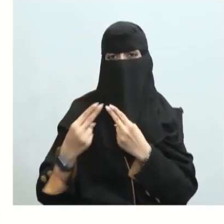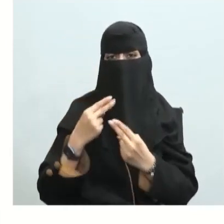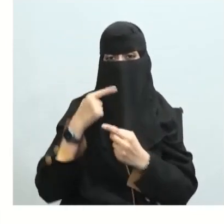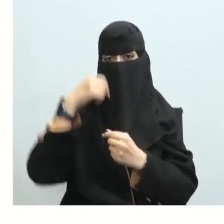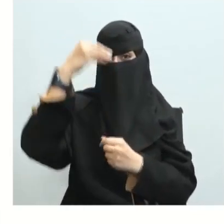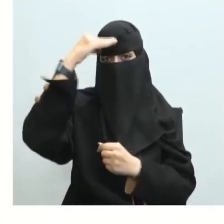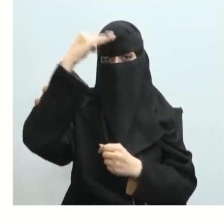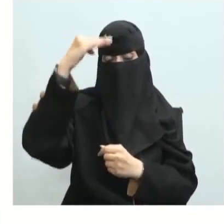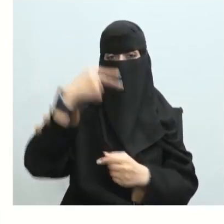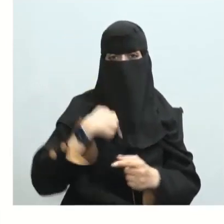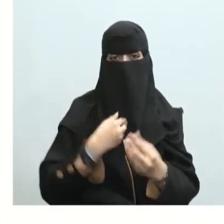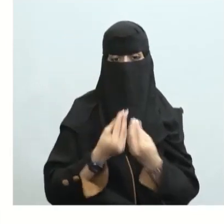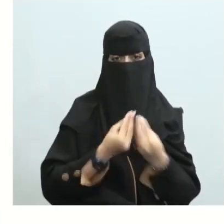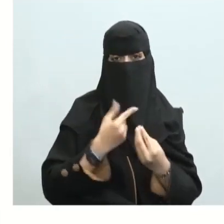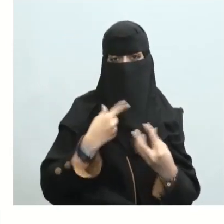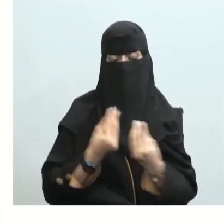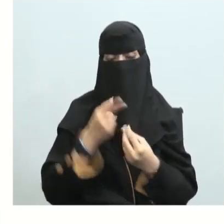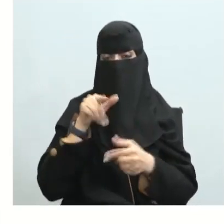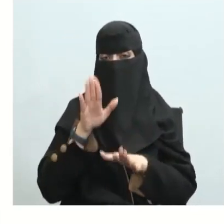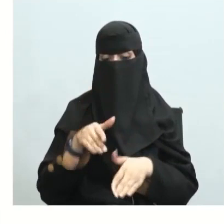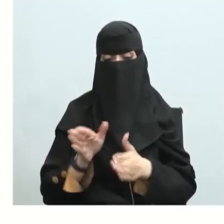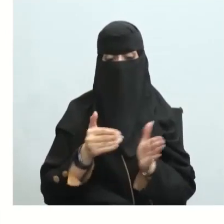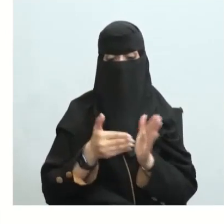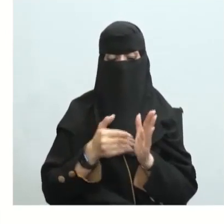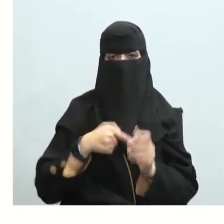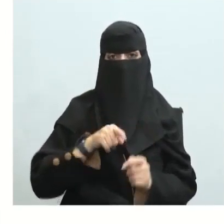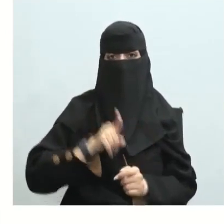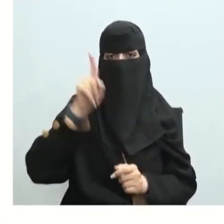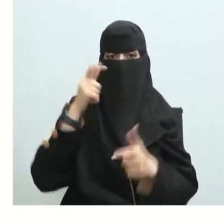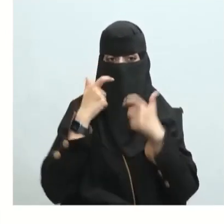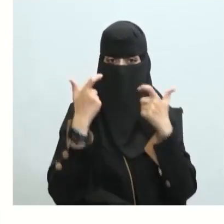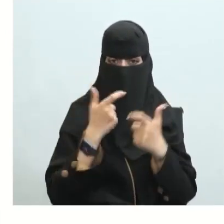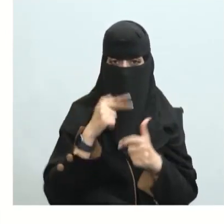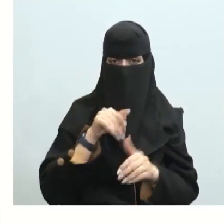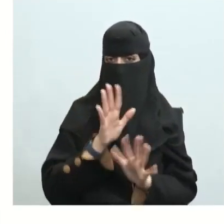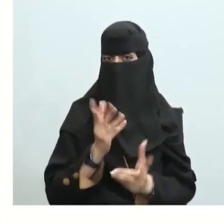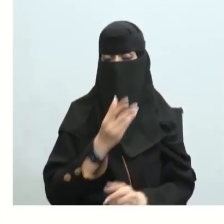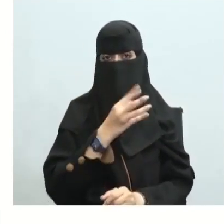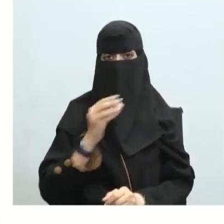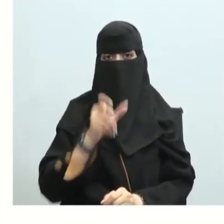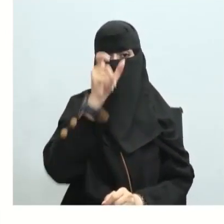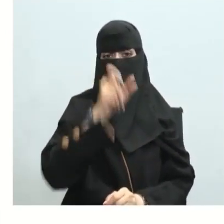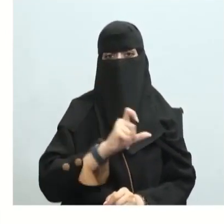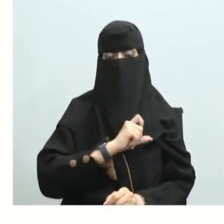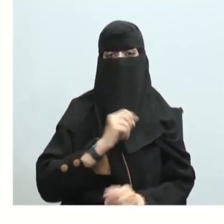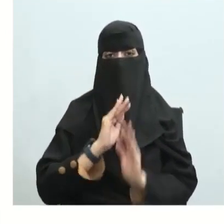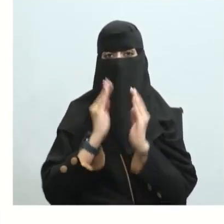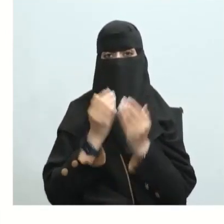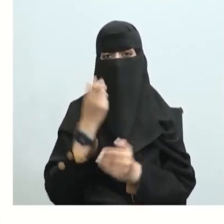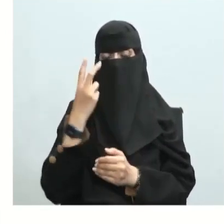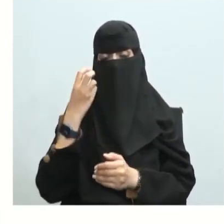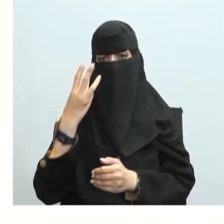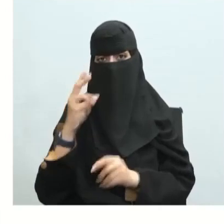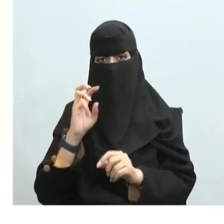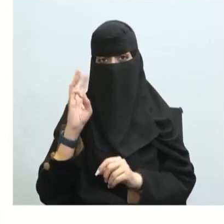شاكرين تجاوبكم بامكانك ان تكتب ما تريد انت من الموضوع ثم ذلك والله يرعاكم ابنائكم طلاب الصف الثاني الثانوي ثم تكتب اسم مرسل طبعا